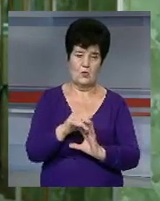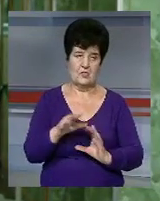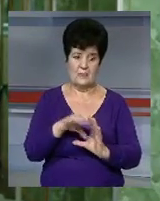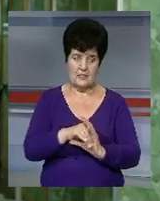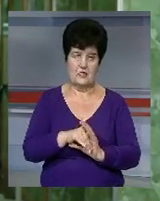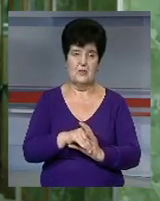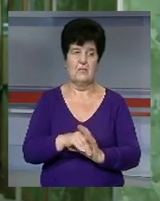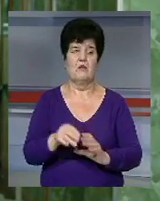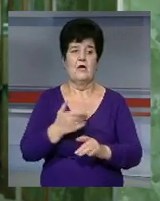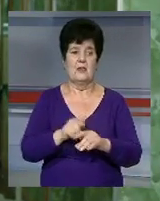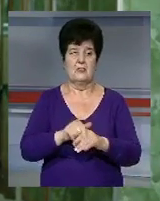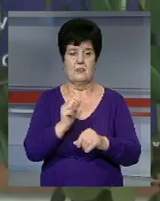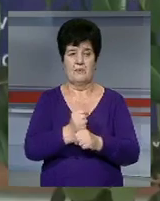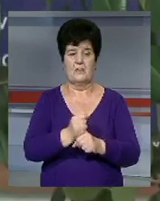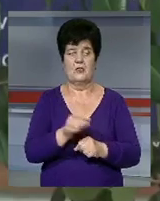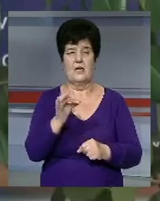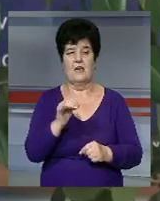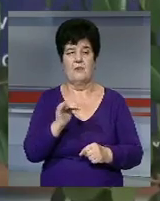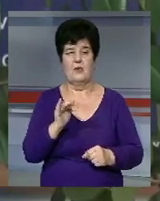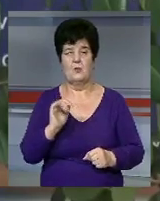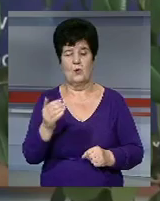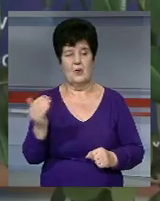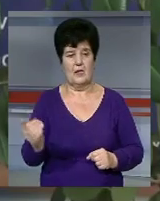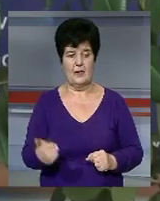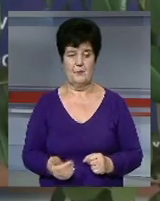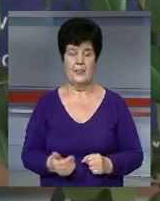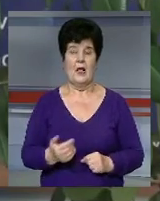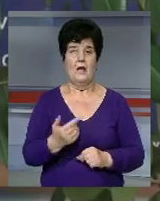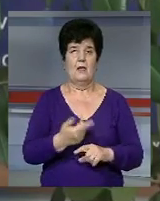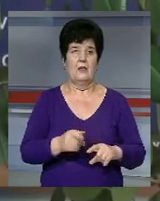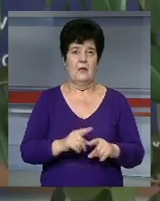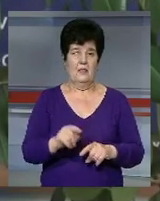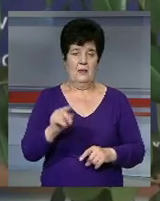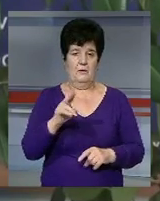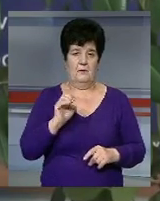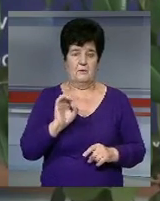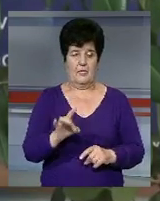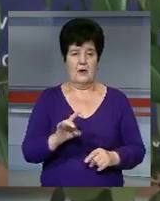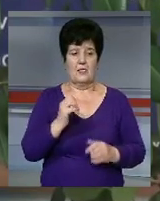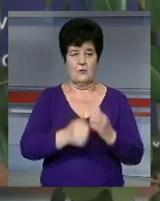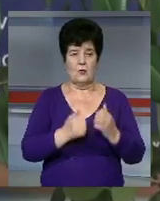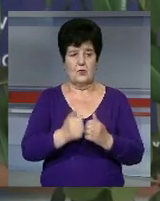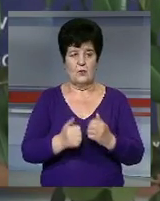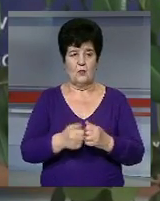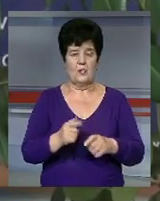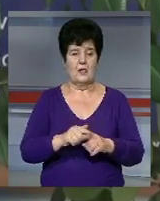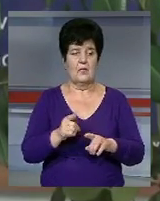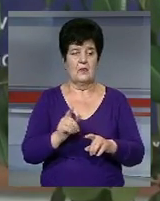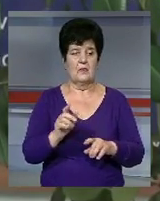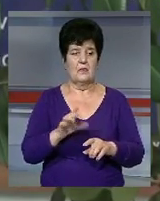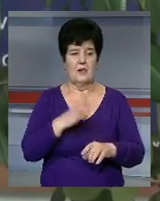satisfacție pacientului referitor la serviciile prestate. Ceea ce ne propunem acum este să eliminăm odată și pentru totdeauna inechitățile care